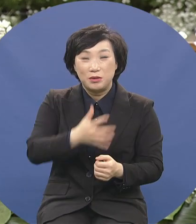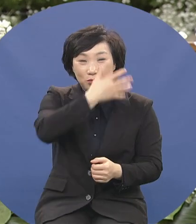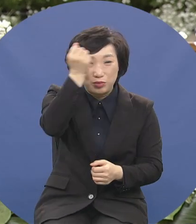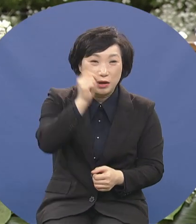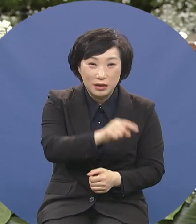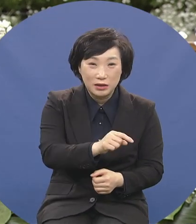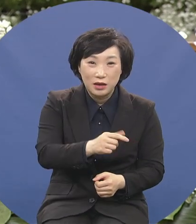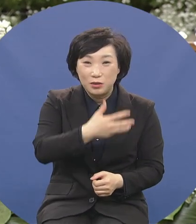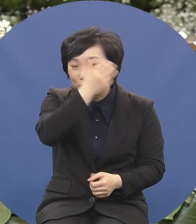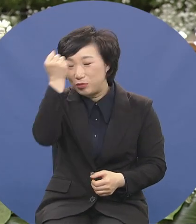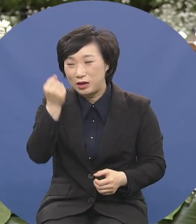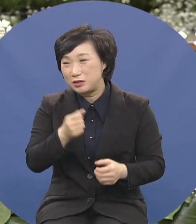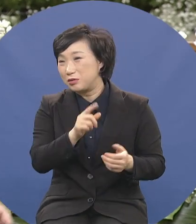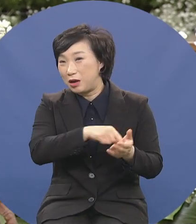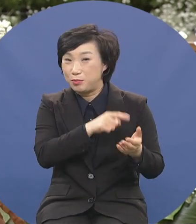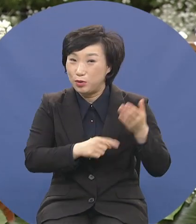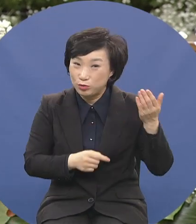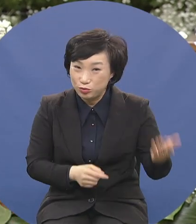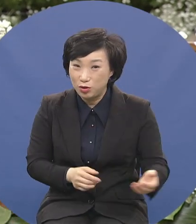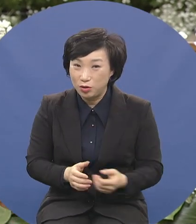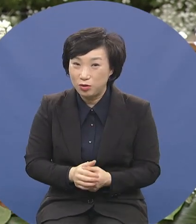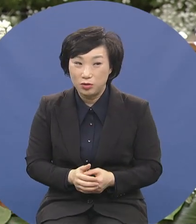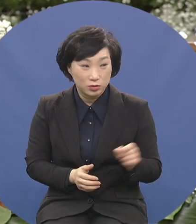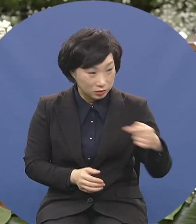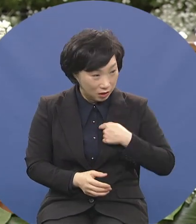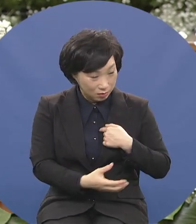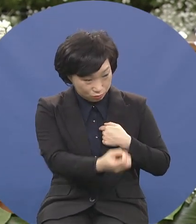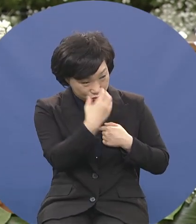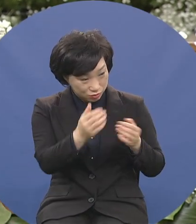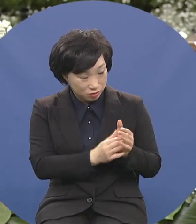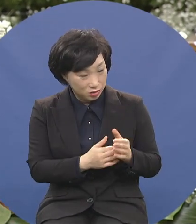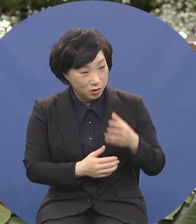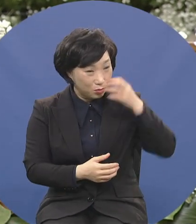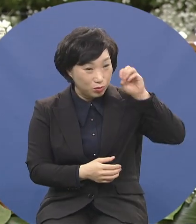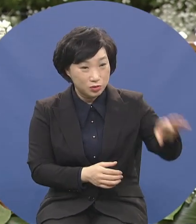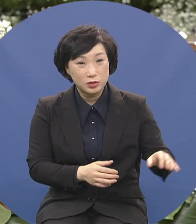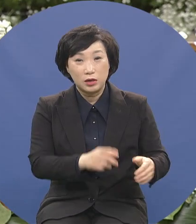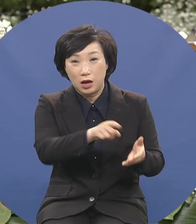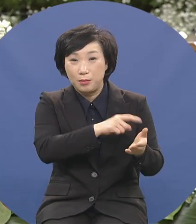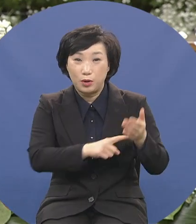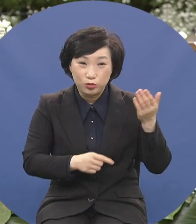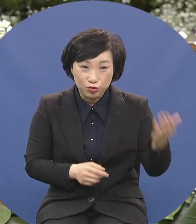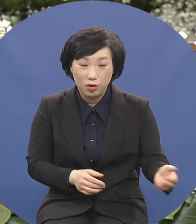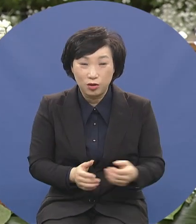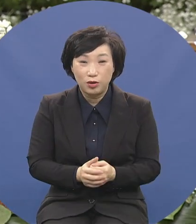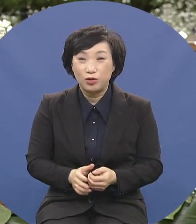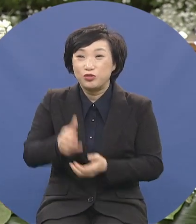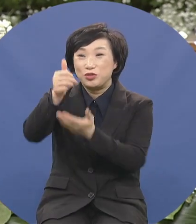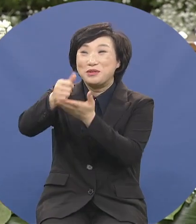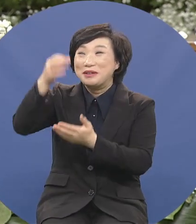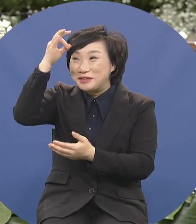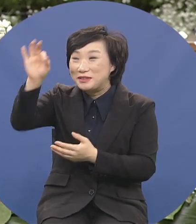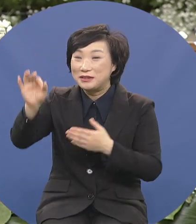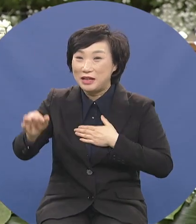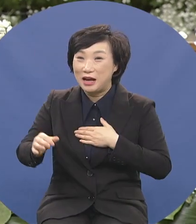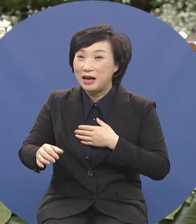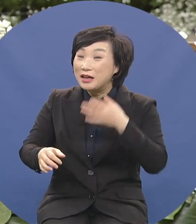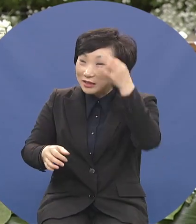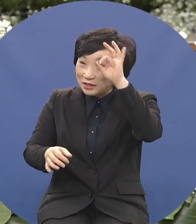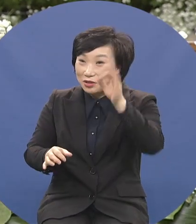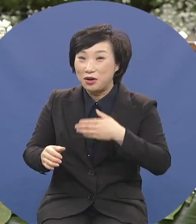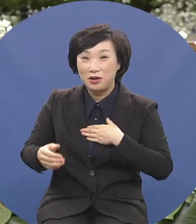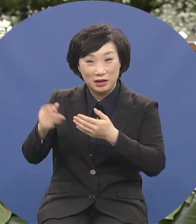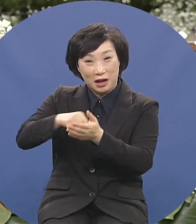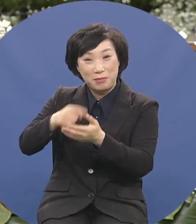무관심은 무관심으로 갚아주고 네가 날 무시했으면 무시로 갚아주고 나를 시인하면 시인으로 갚아주고